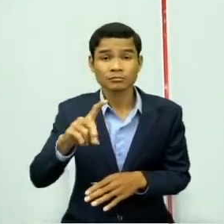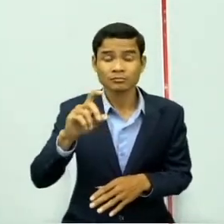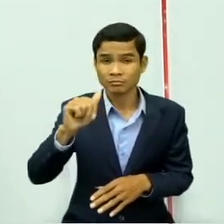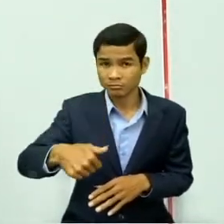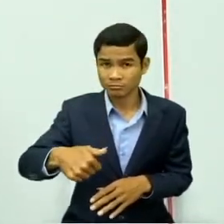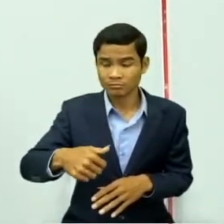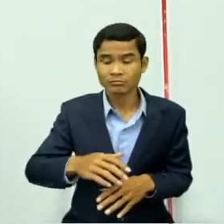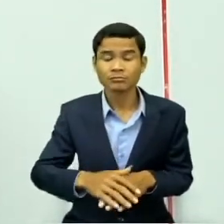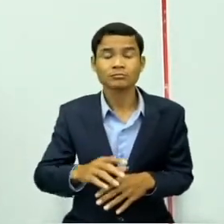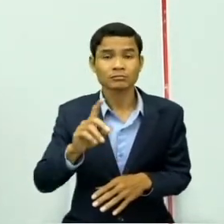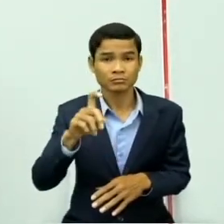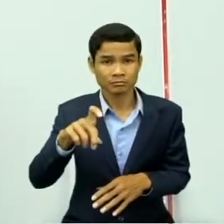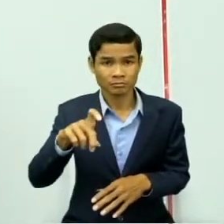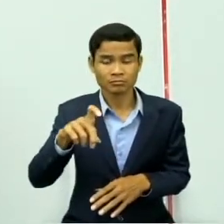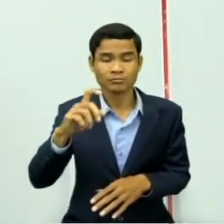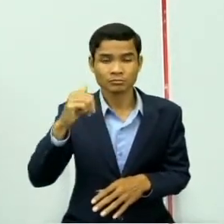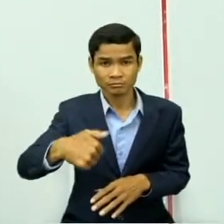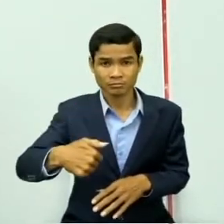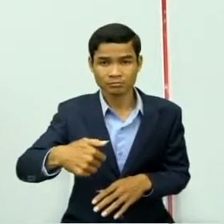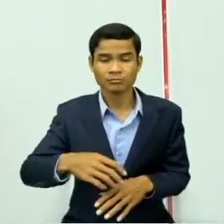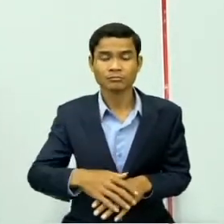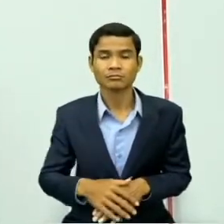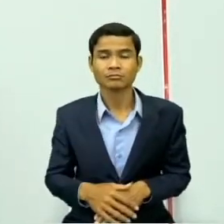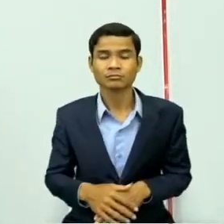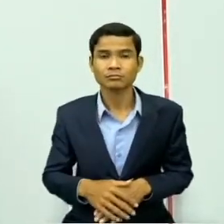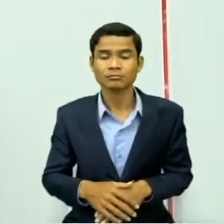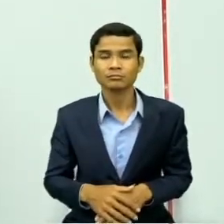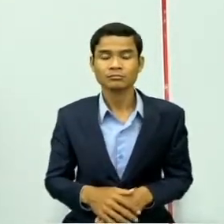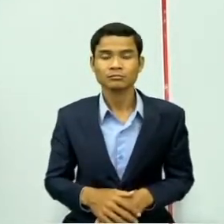xế phân nở.